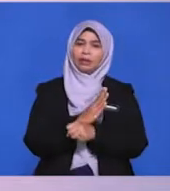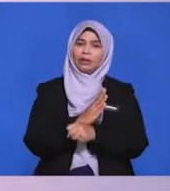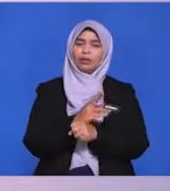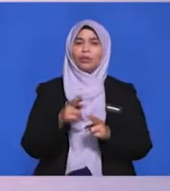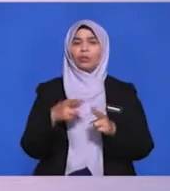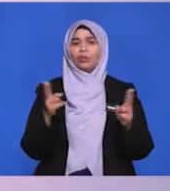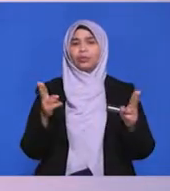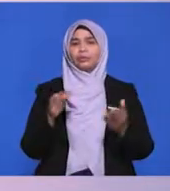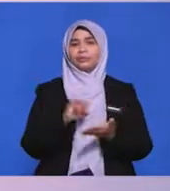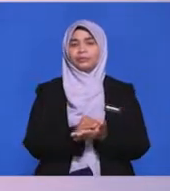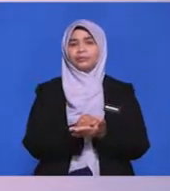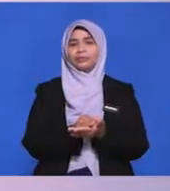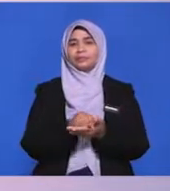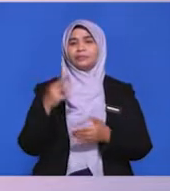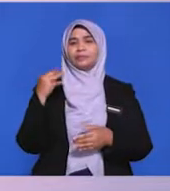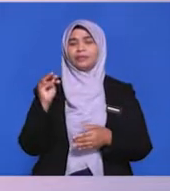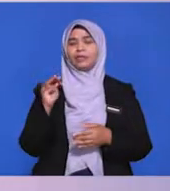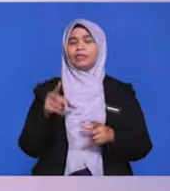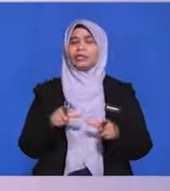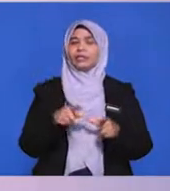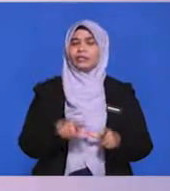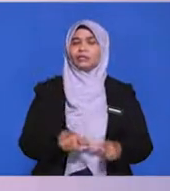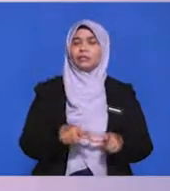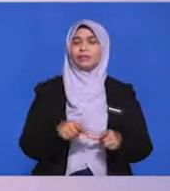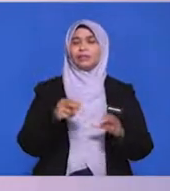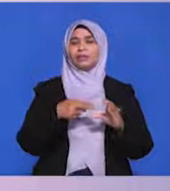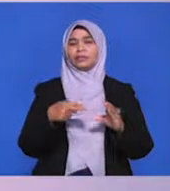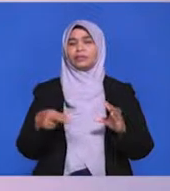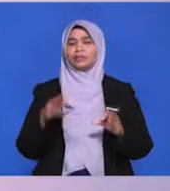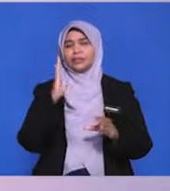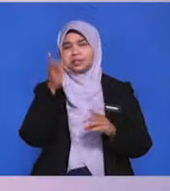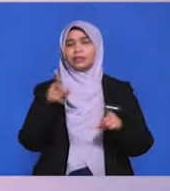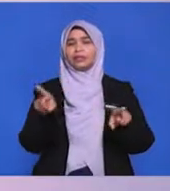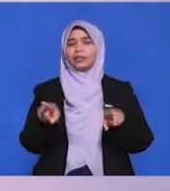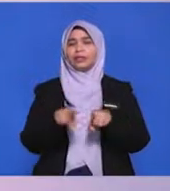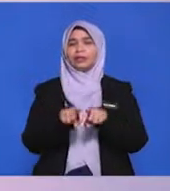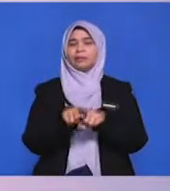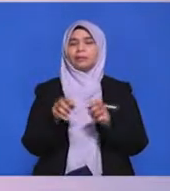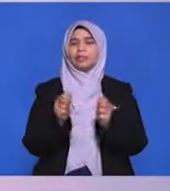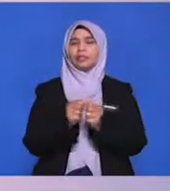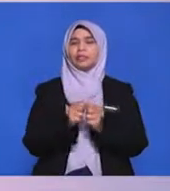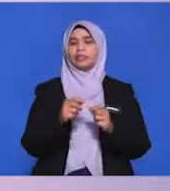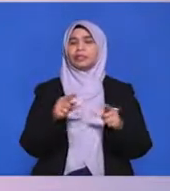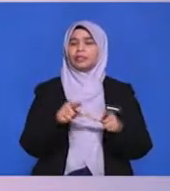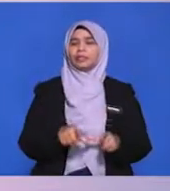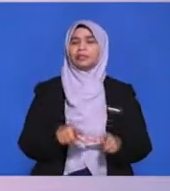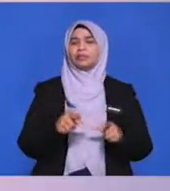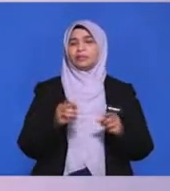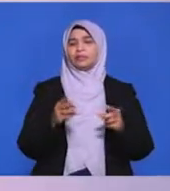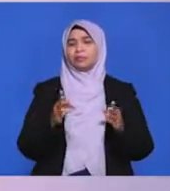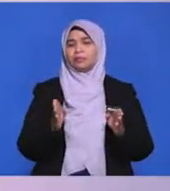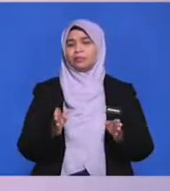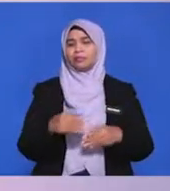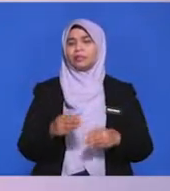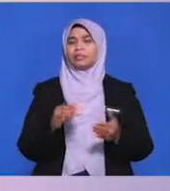itu maka FISIP Adidas = isipadu bekasnya Mari kita lihat